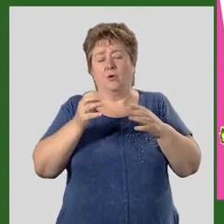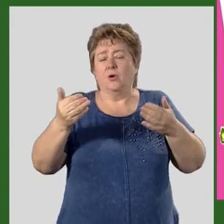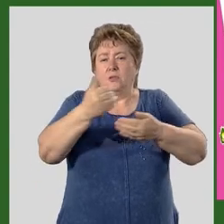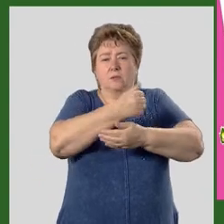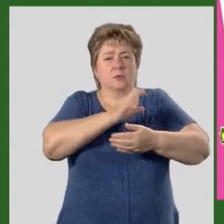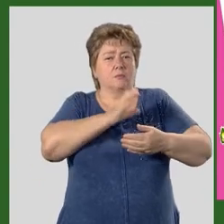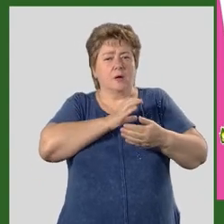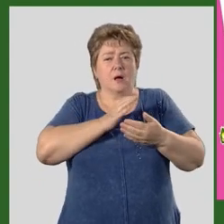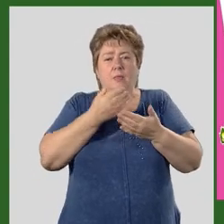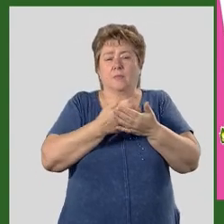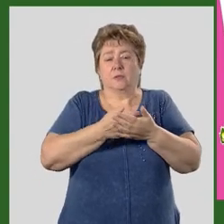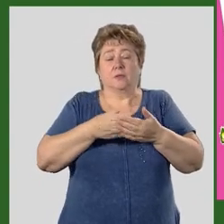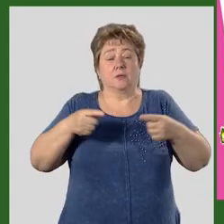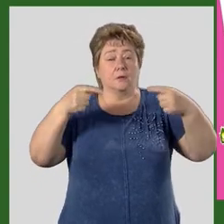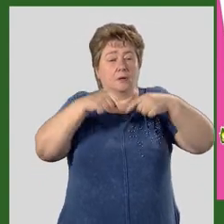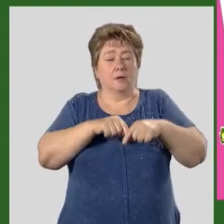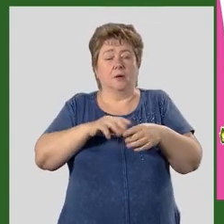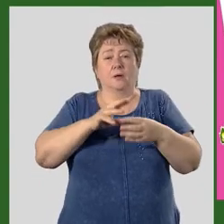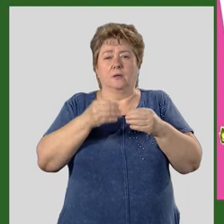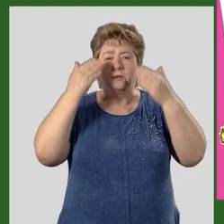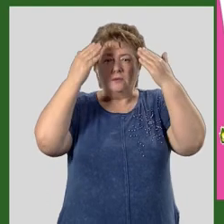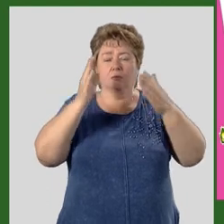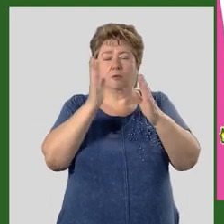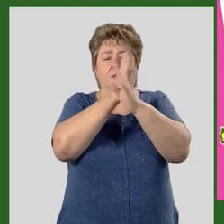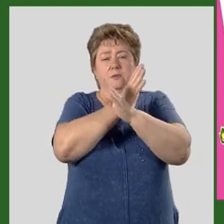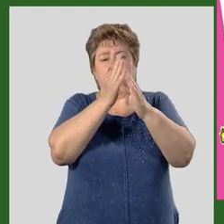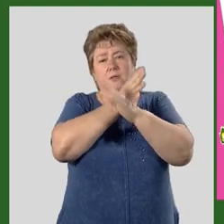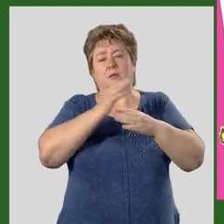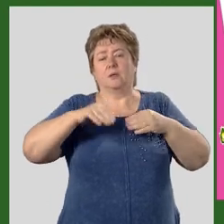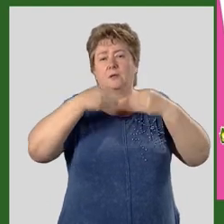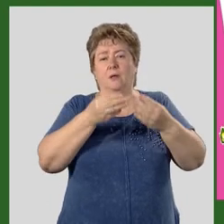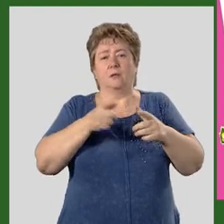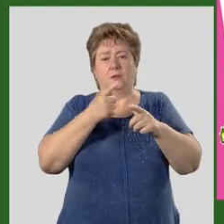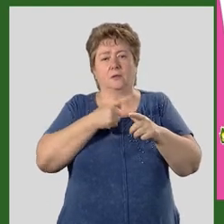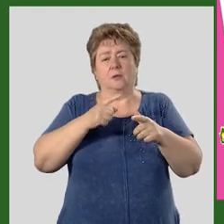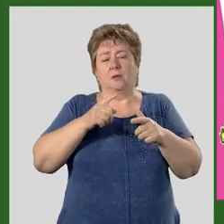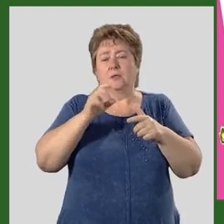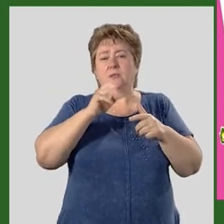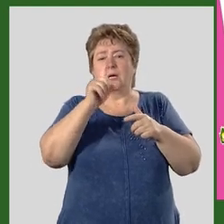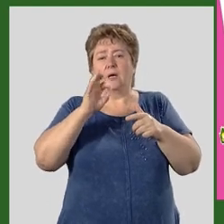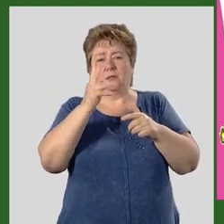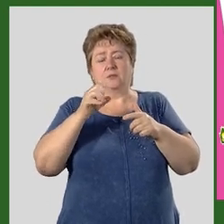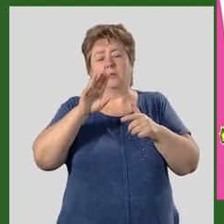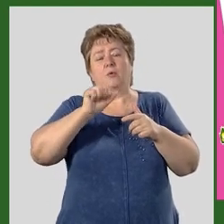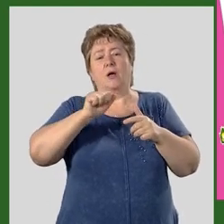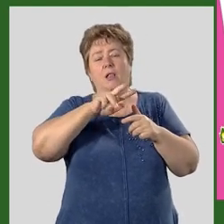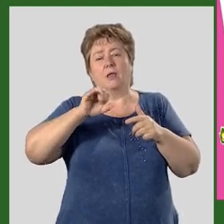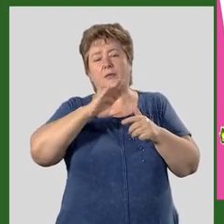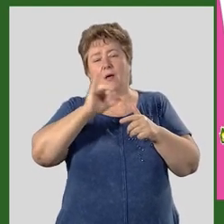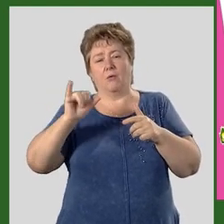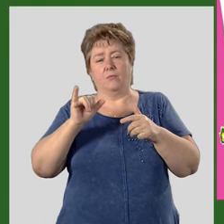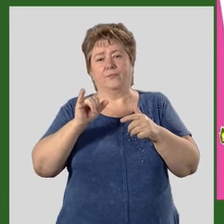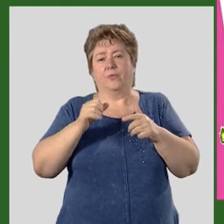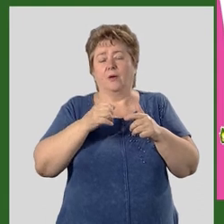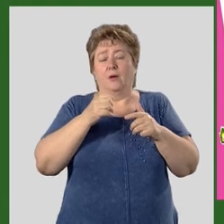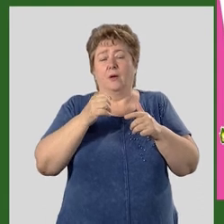собрал богатейший материал, в том числе незнакомые науке виды растений, дал название и Заэлийскому Алатау.